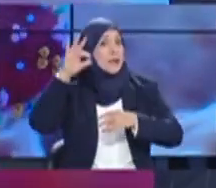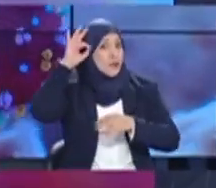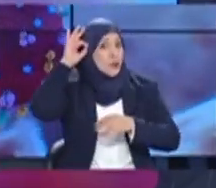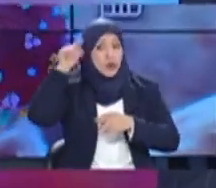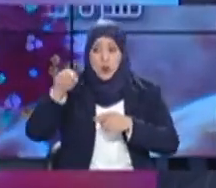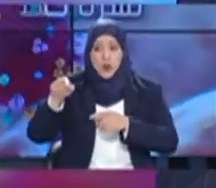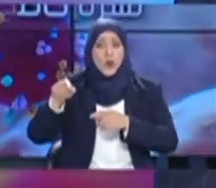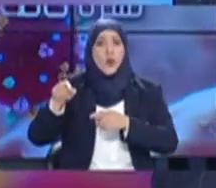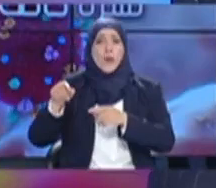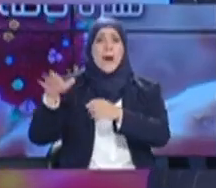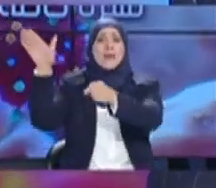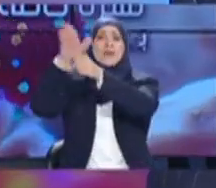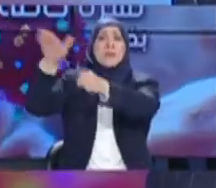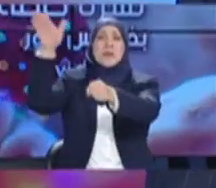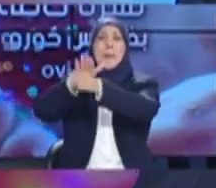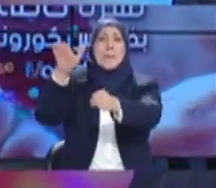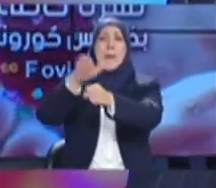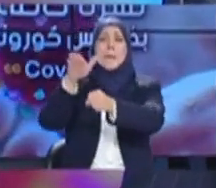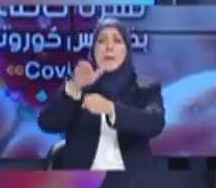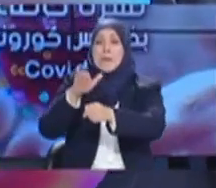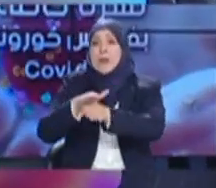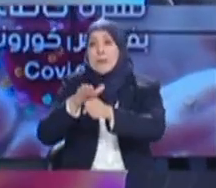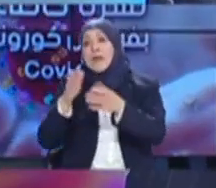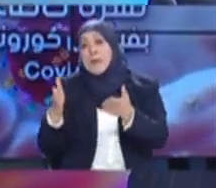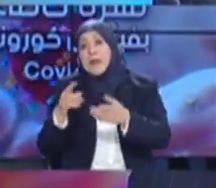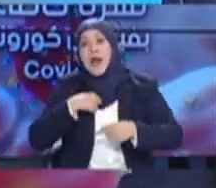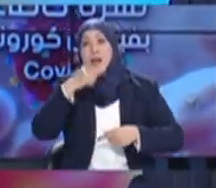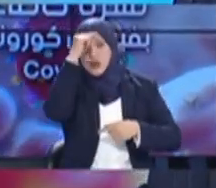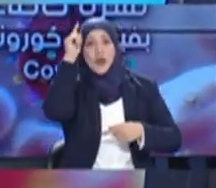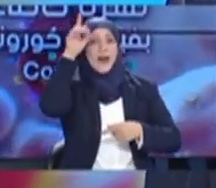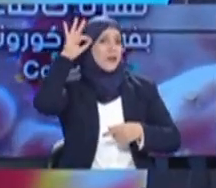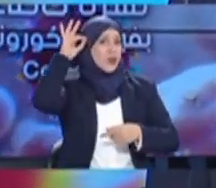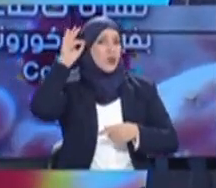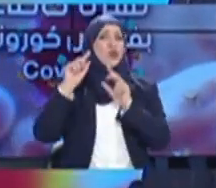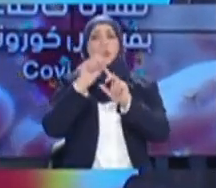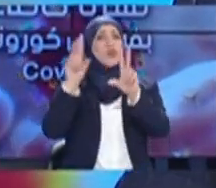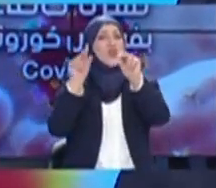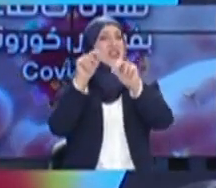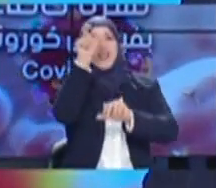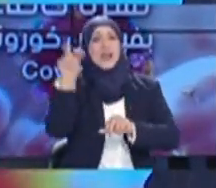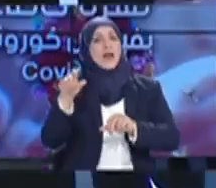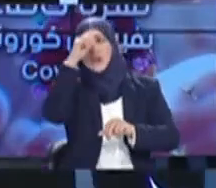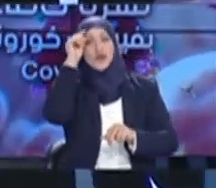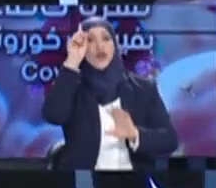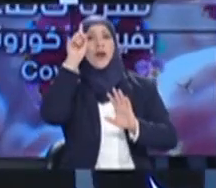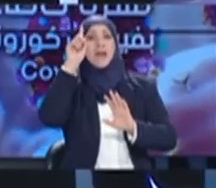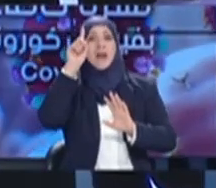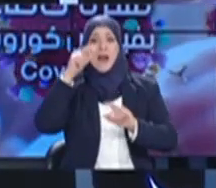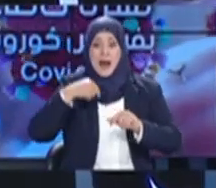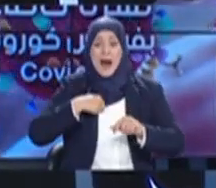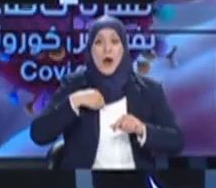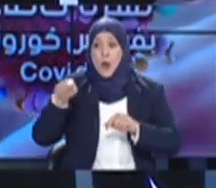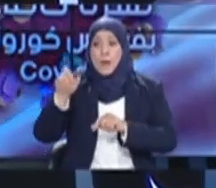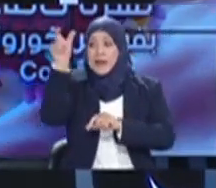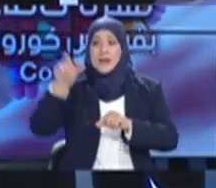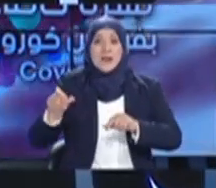نتاعهم تجاوزها المرض. احنا ان شاء الله ما نخلطوش لهذاك وكيفاش باش ما نخلطوش لهذاك يلزمنا ما نعملوش كيف هما نهار اللي فاقوا اللي